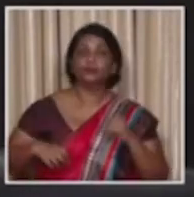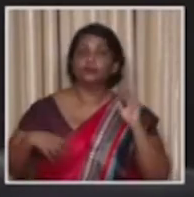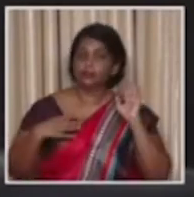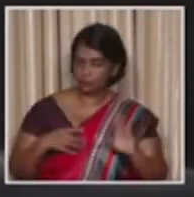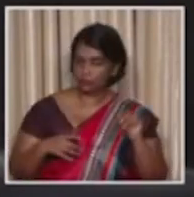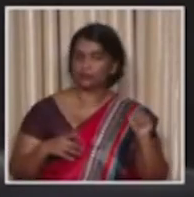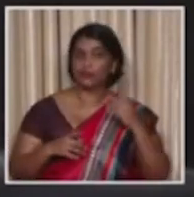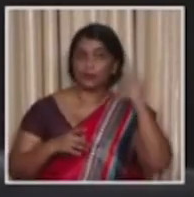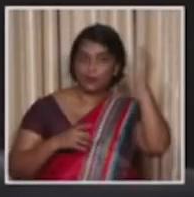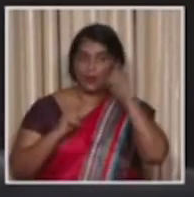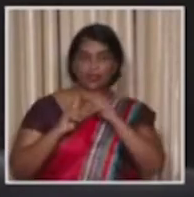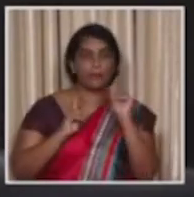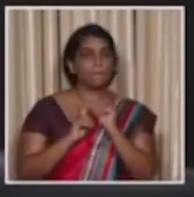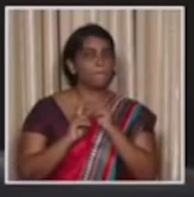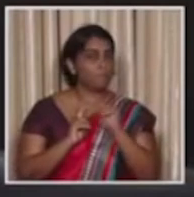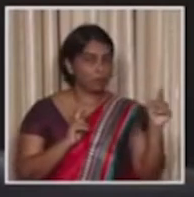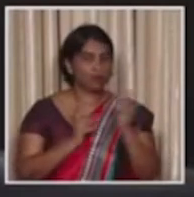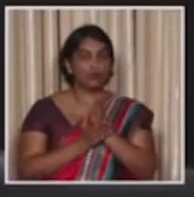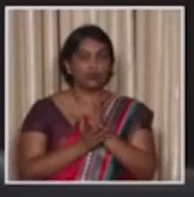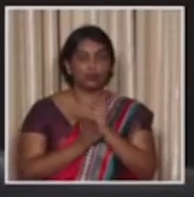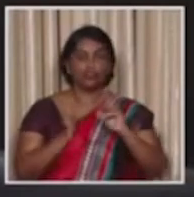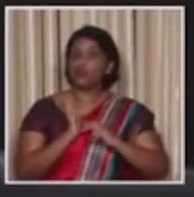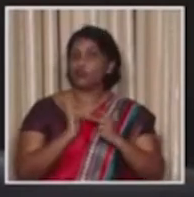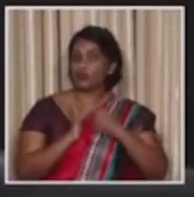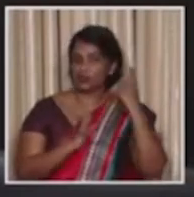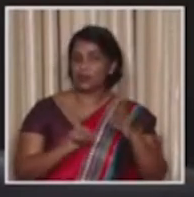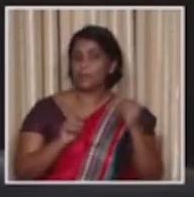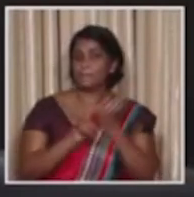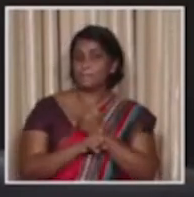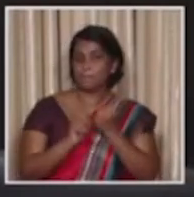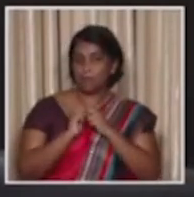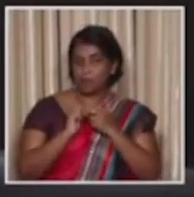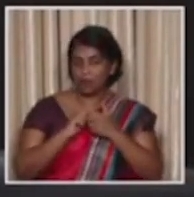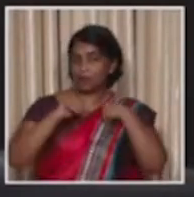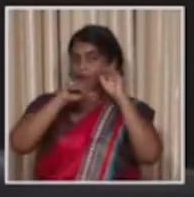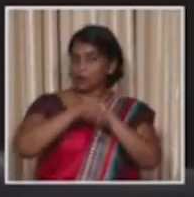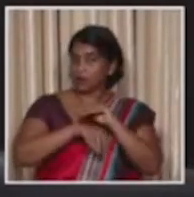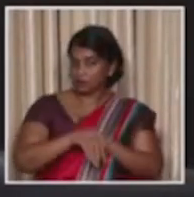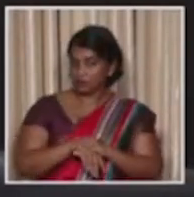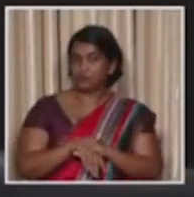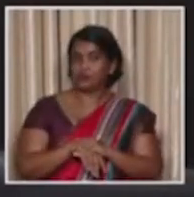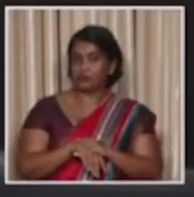කෙසේ වෙතත් මරදාන සිට පාදුක දක්වා කොටසේ ව්‍යාපෘතිය නිසා බලපෑමට ලක්වන හඳුනාගත්